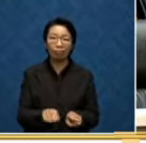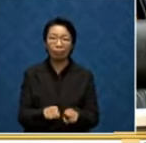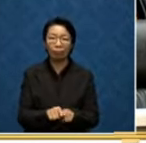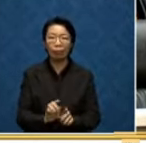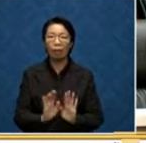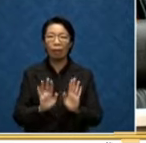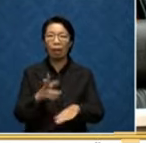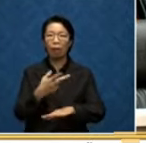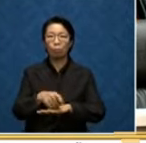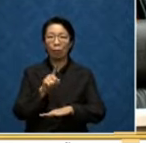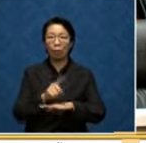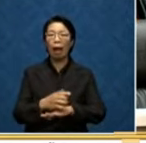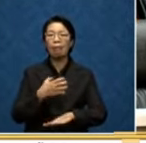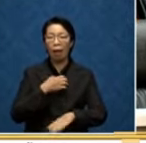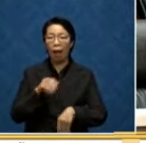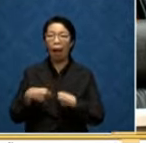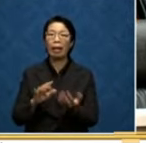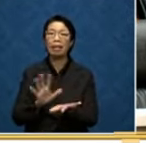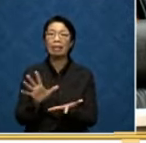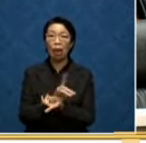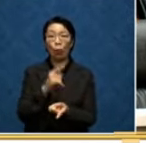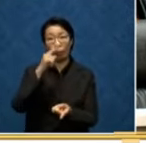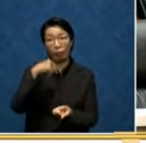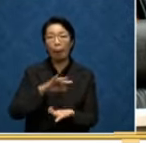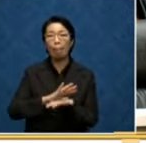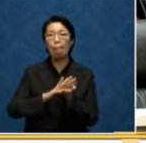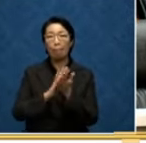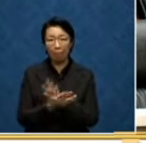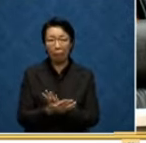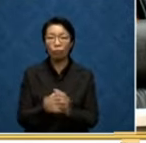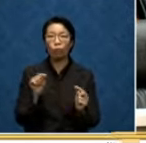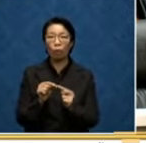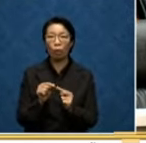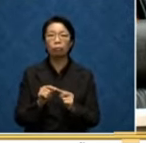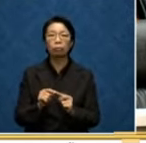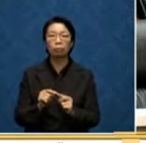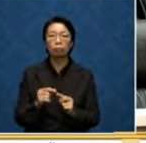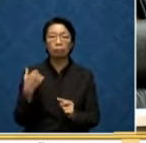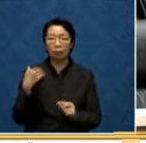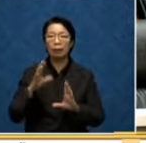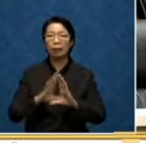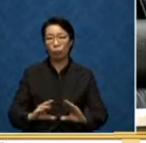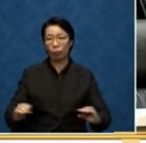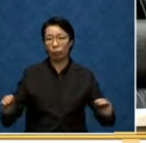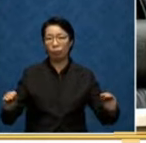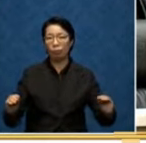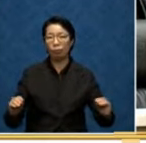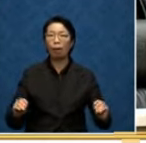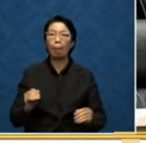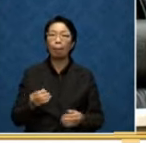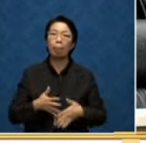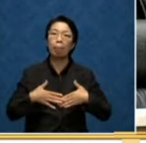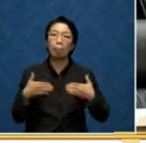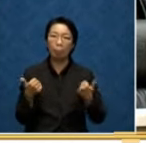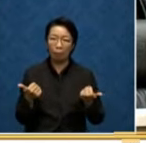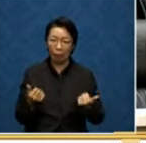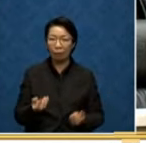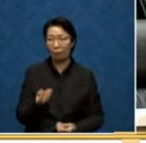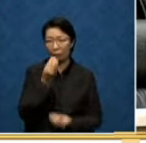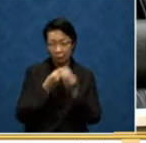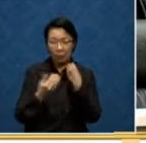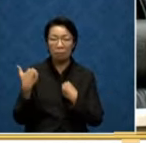ให้สังคมของเราเป็นสังคมที่อยู่ในความสงบสุขร่มเย็นมีกิน